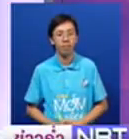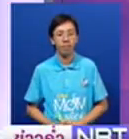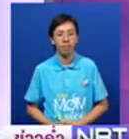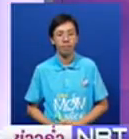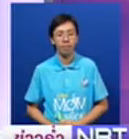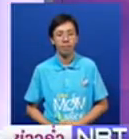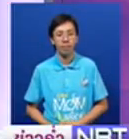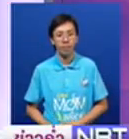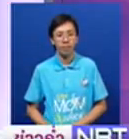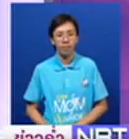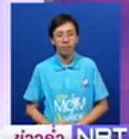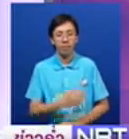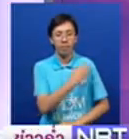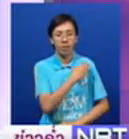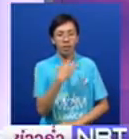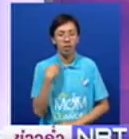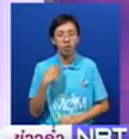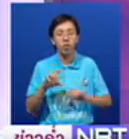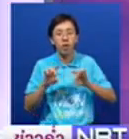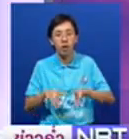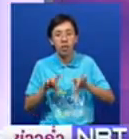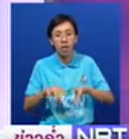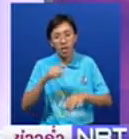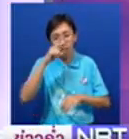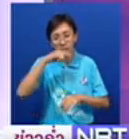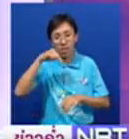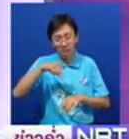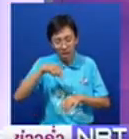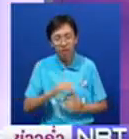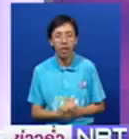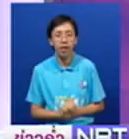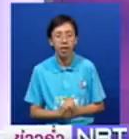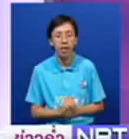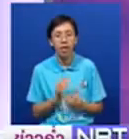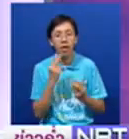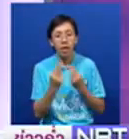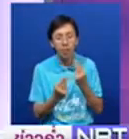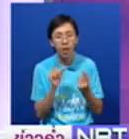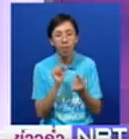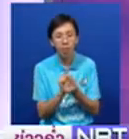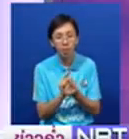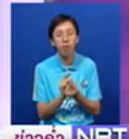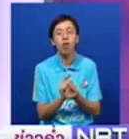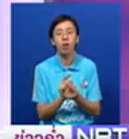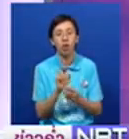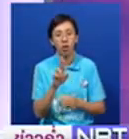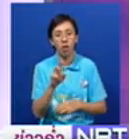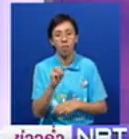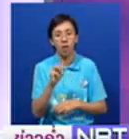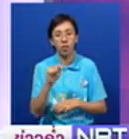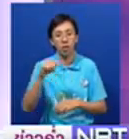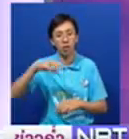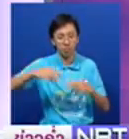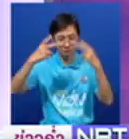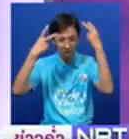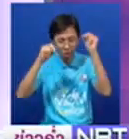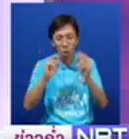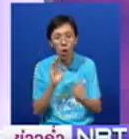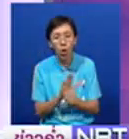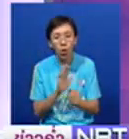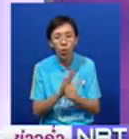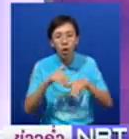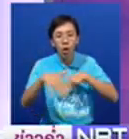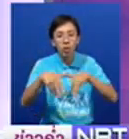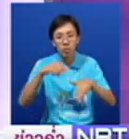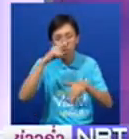เอกอัครราชทูตออสเตรเลียประจำประเทศไทยได้เข้าเยี่ยมคาราวะรัฐมนตรีประจำสำนักนายกรัฐมนตรีพร้อมกับให้กำลังใจคนไทยใน